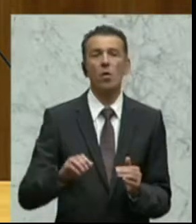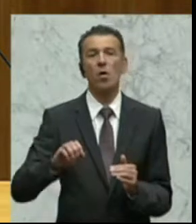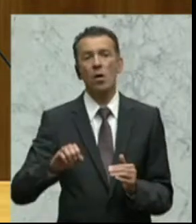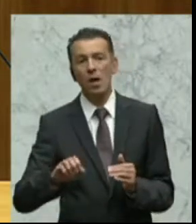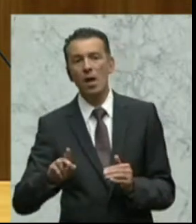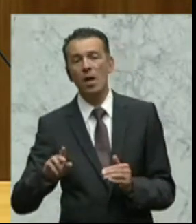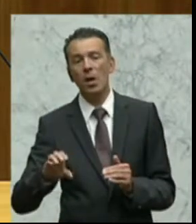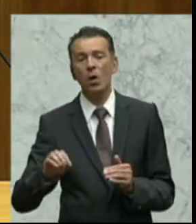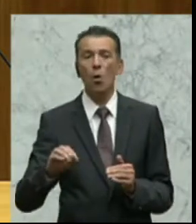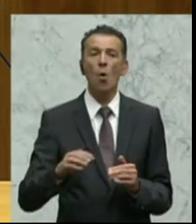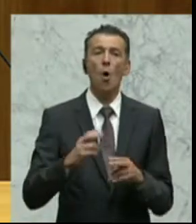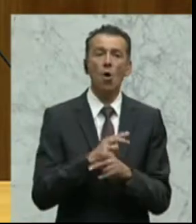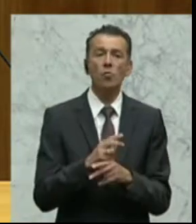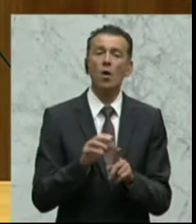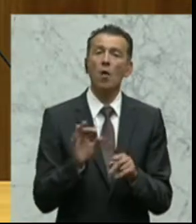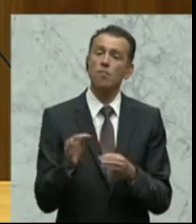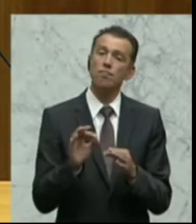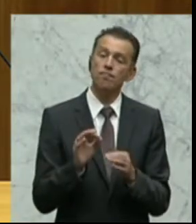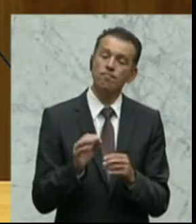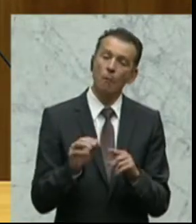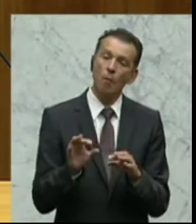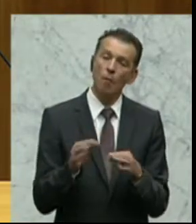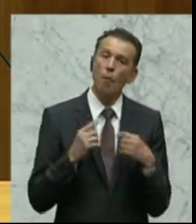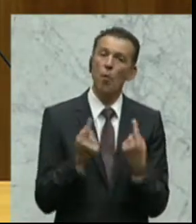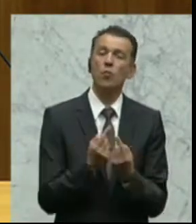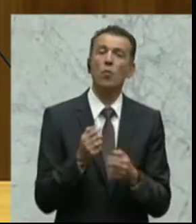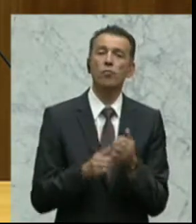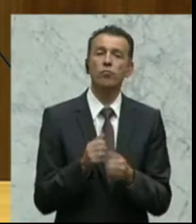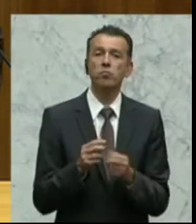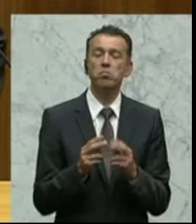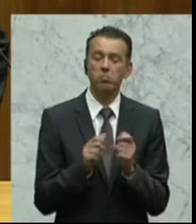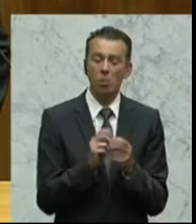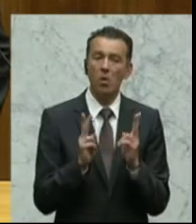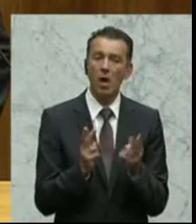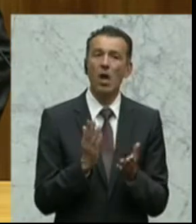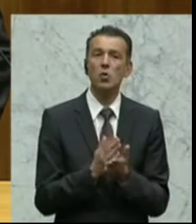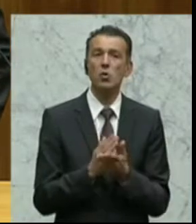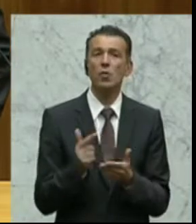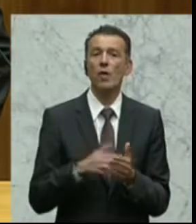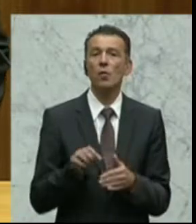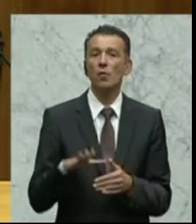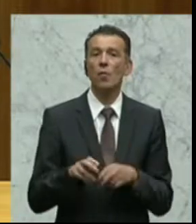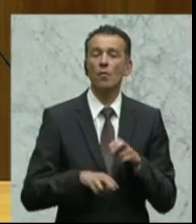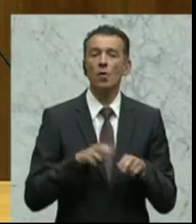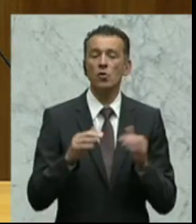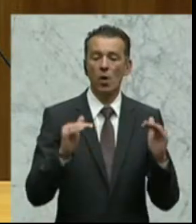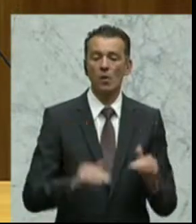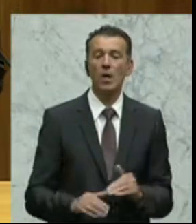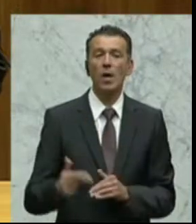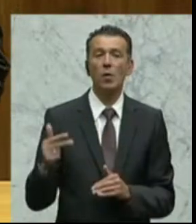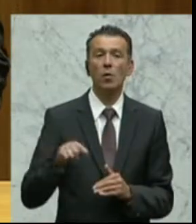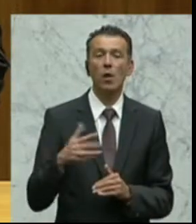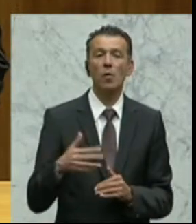man das umsetzt, kann man schon 2015 eine Steuersenkung von 3,5 Milliarden möglich machen,